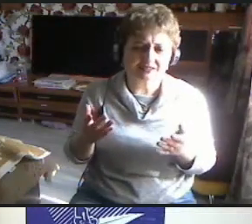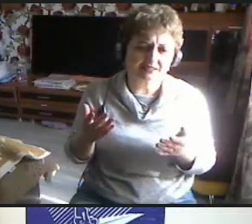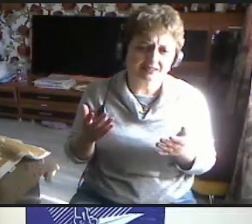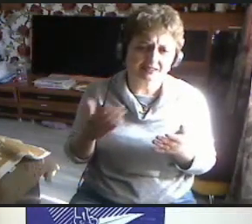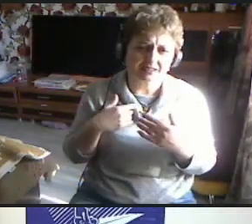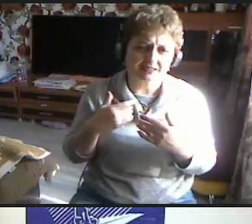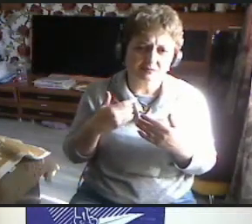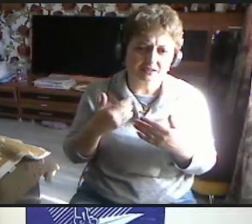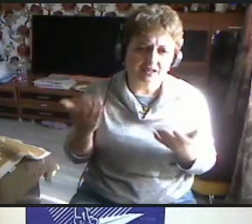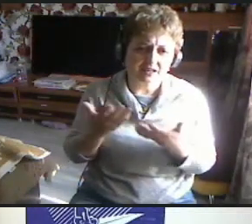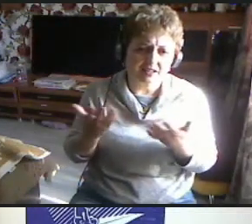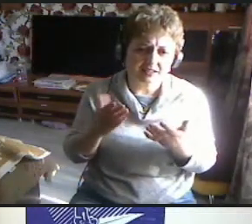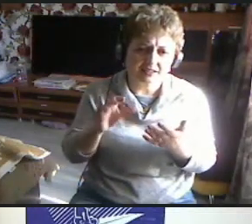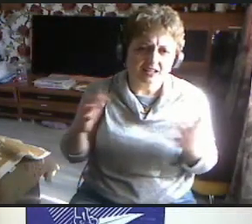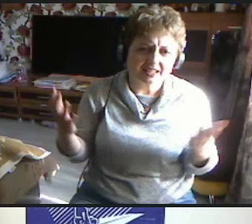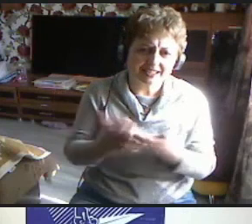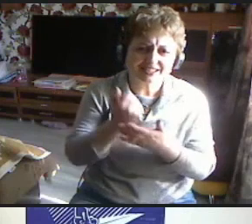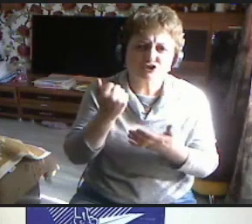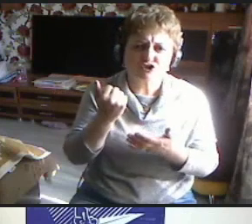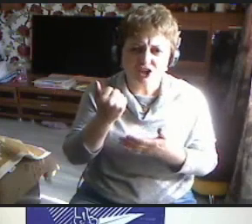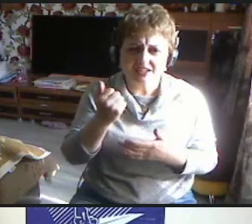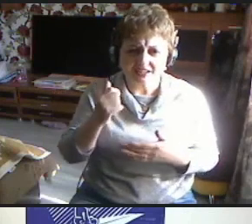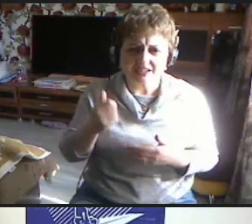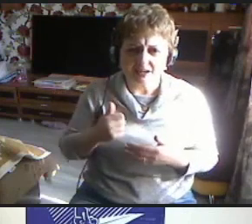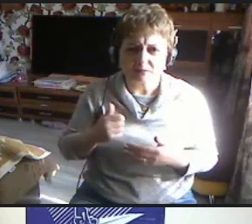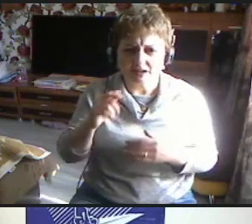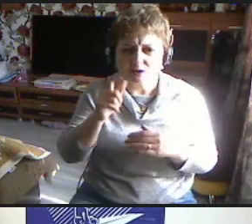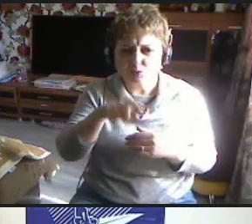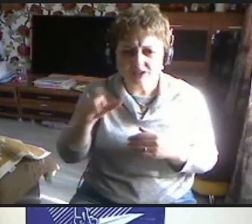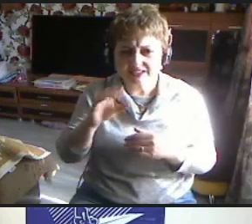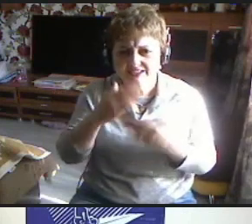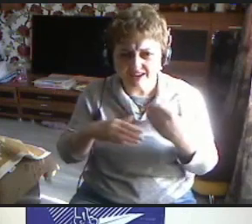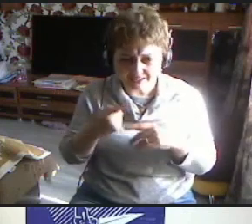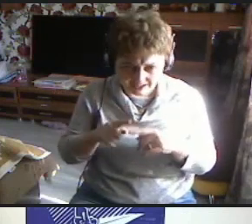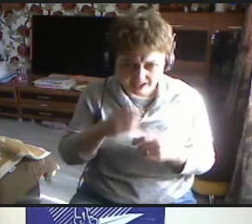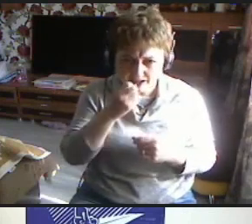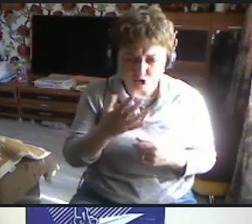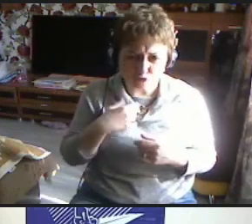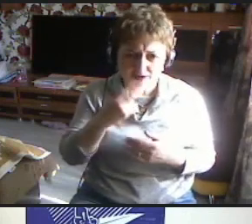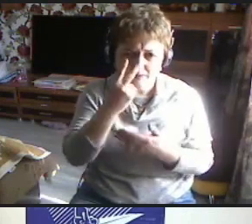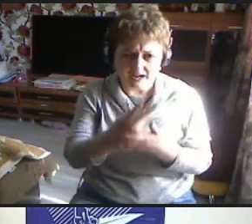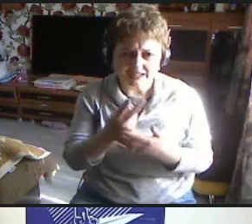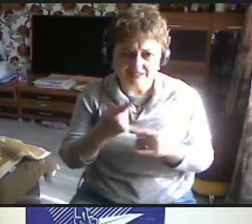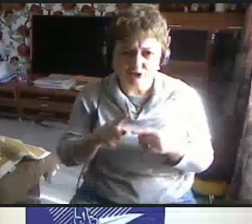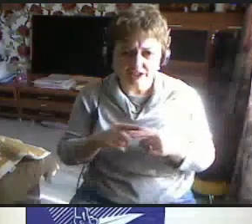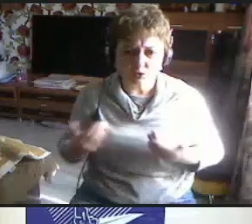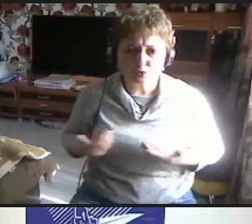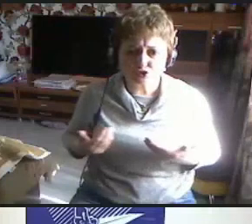каких-то достижениях людей с инвалидностью, это тоже хорошо. То есть мы показываем вот эту жизнь, да. Может